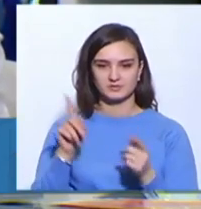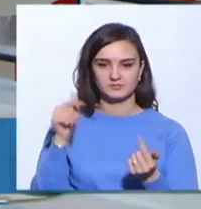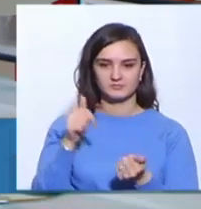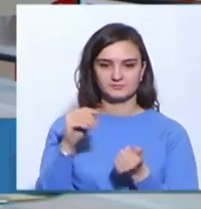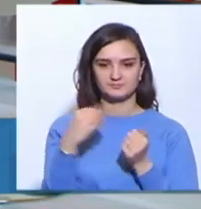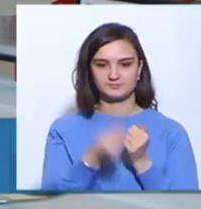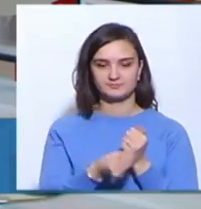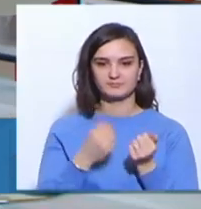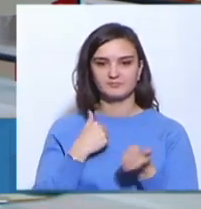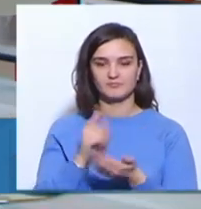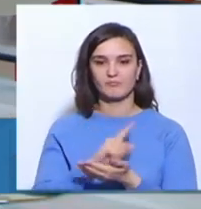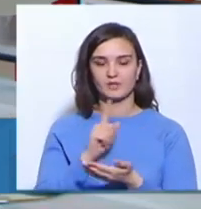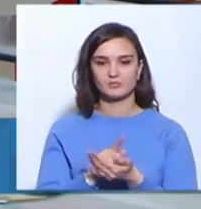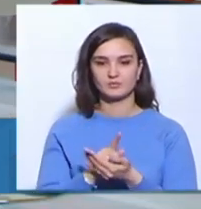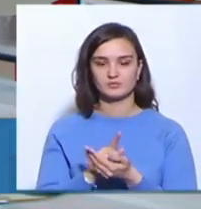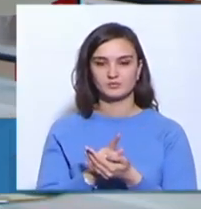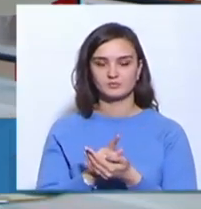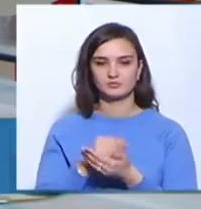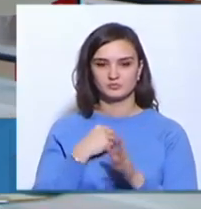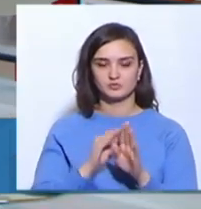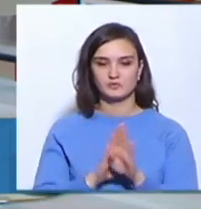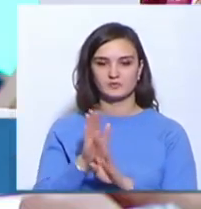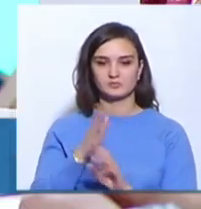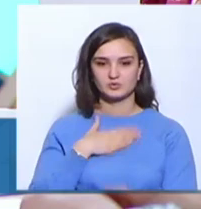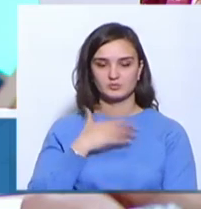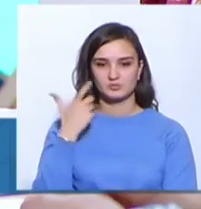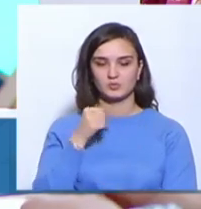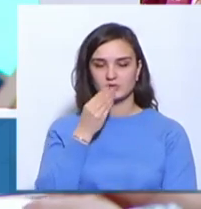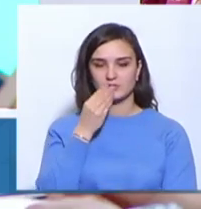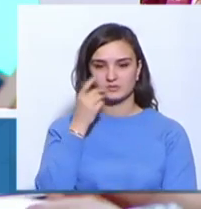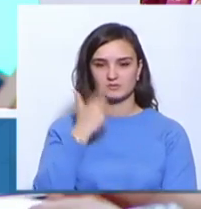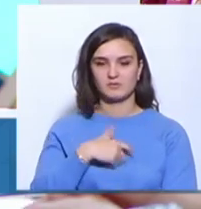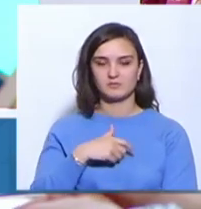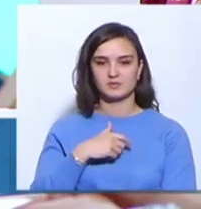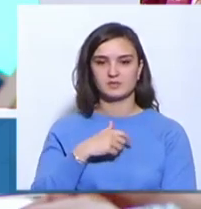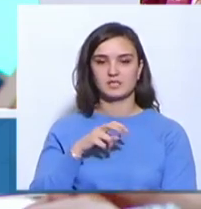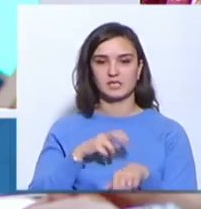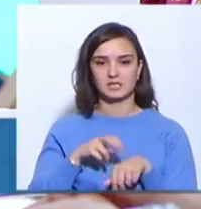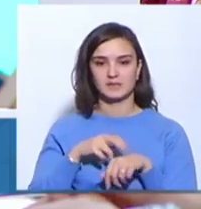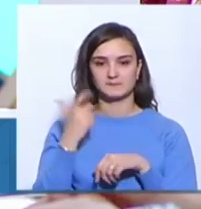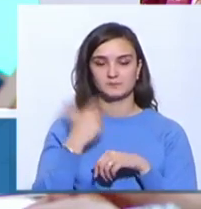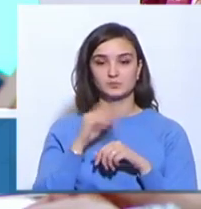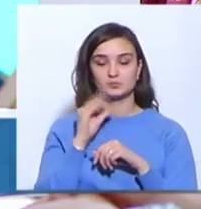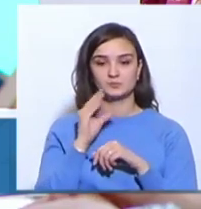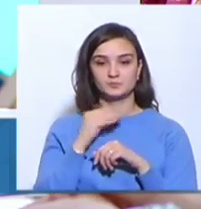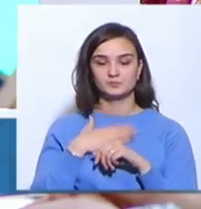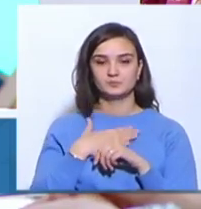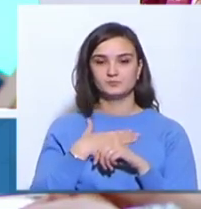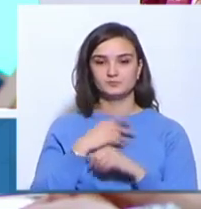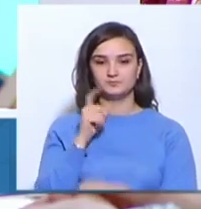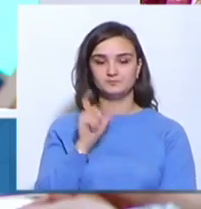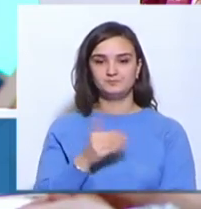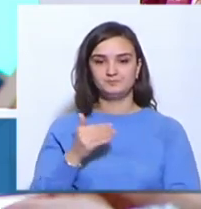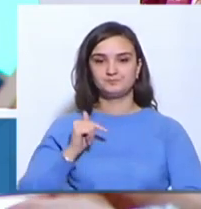იქნება. მე აუცილებლად შევავსებ ჩემი მხრიდან როგორც ნუტრიციოლოგი, როდესაც ჩვენ